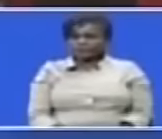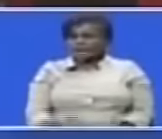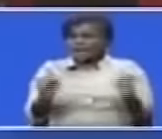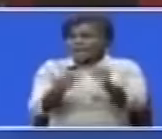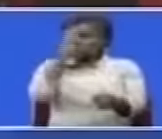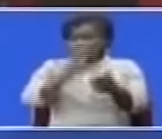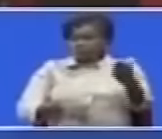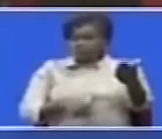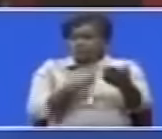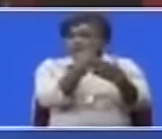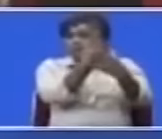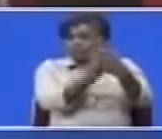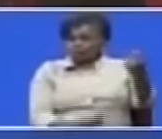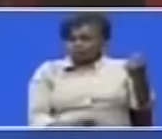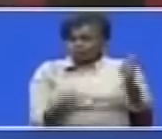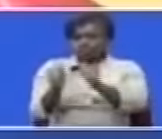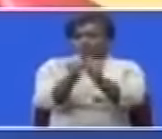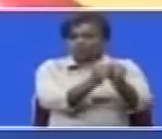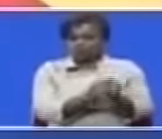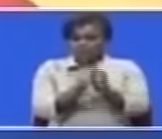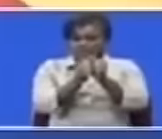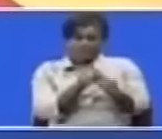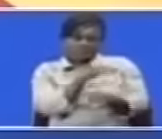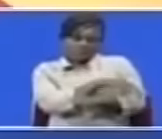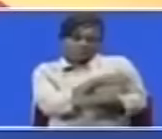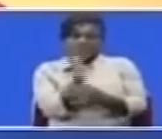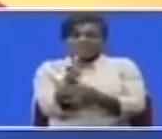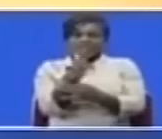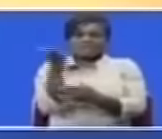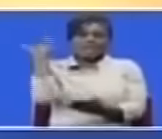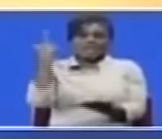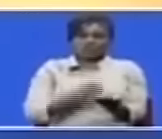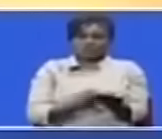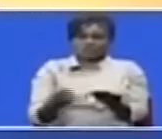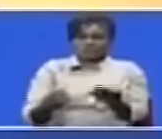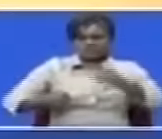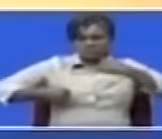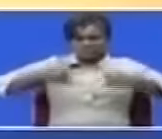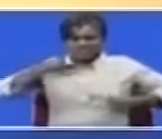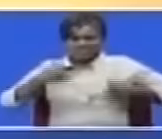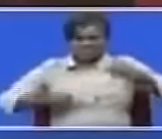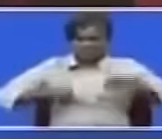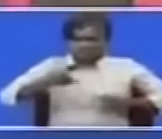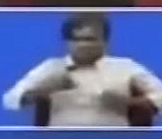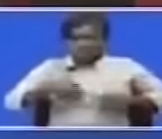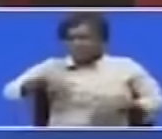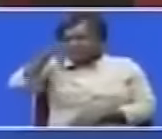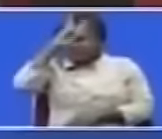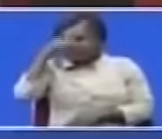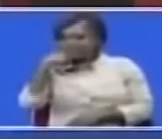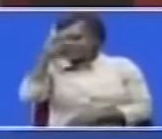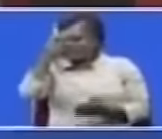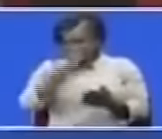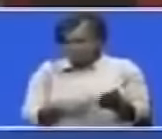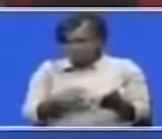Inaarifiwa wawili hao walikuwa pamoja jioni ya Alhamisi wiki jana kwa shughuli za kujivinjari. Kulingana na polisi,